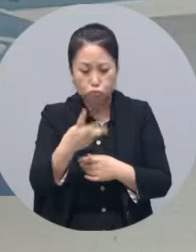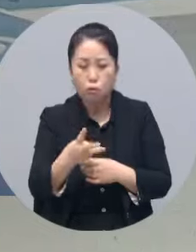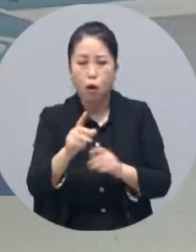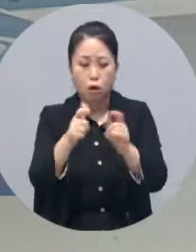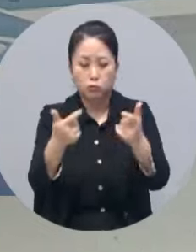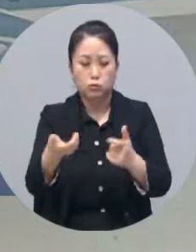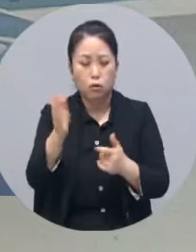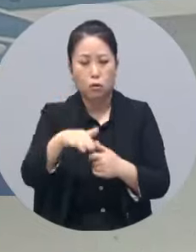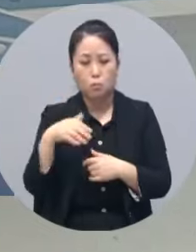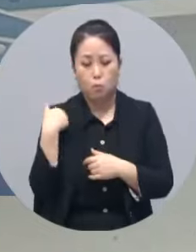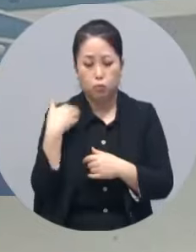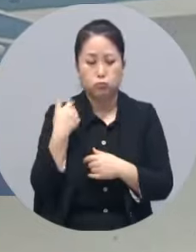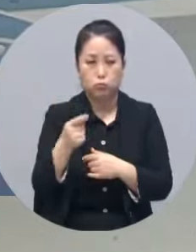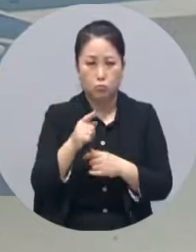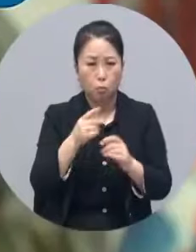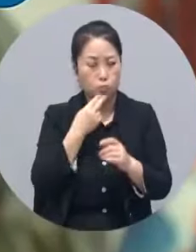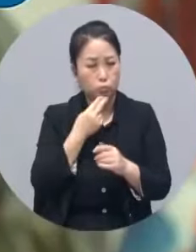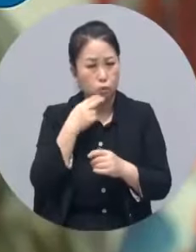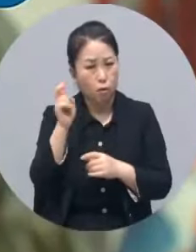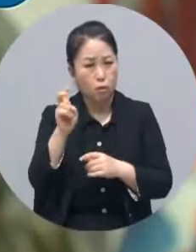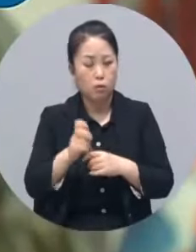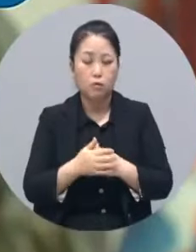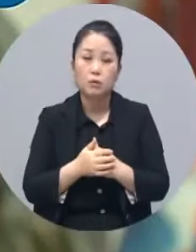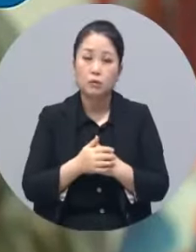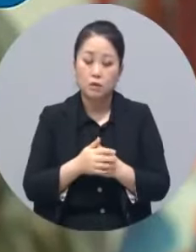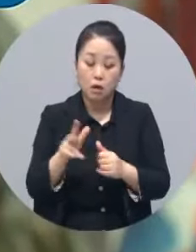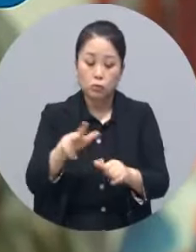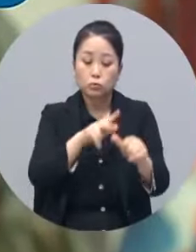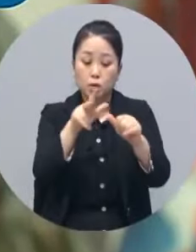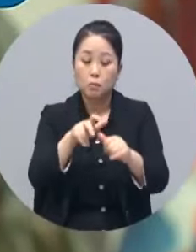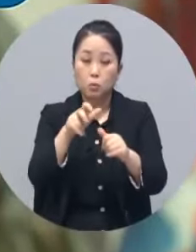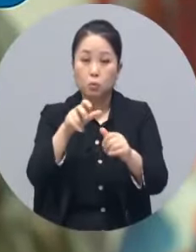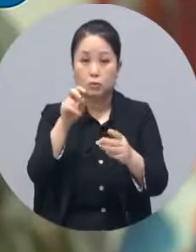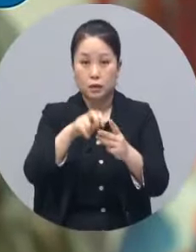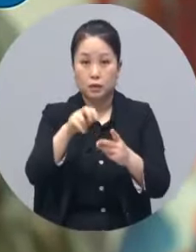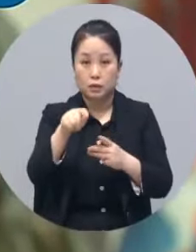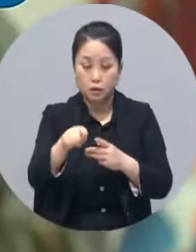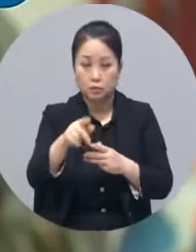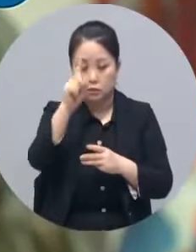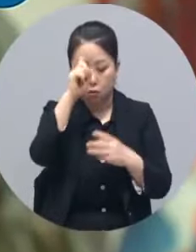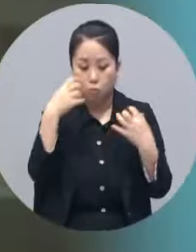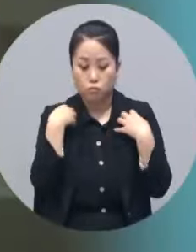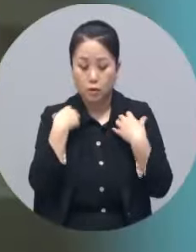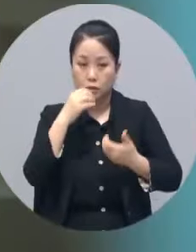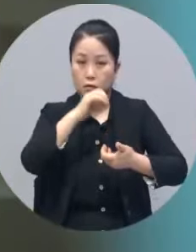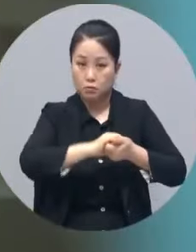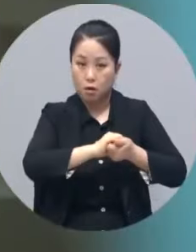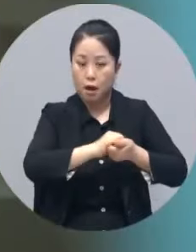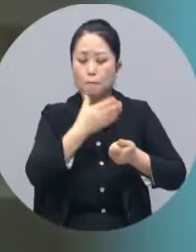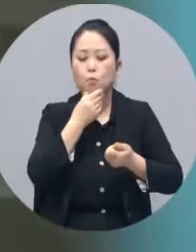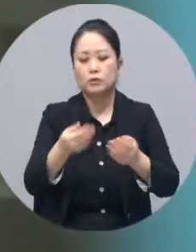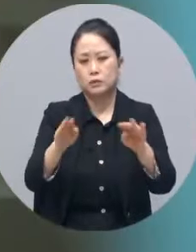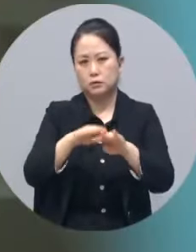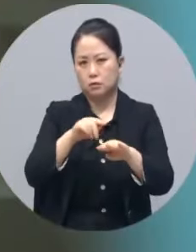수가 없을 것 같은데 원장 선생님도. 주간 노인 보호센터는 정부가 지정하는 복지시설로